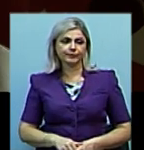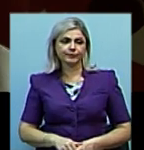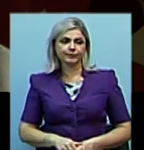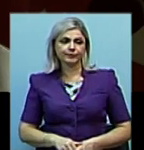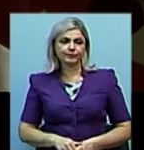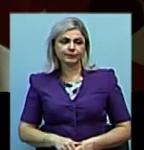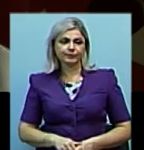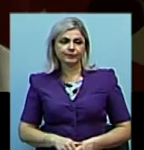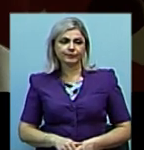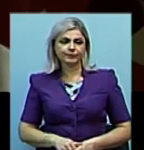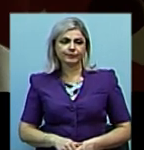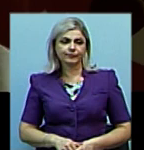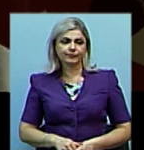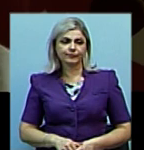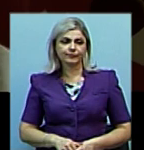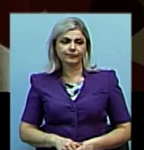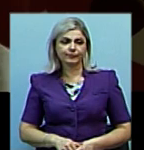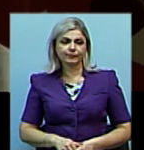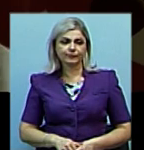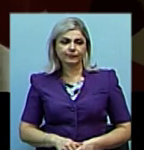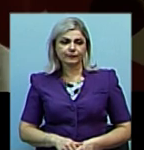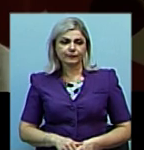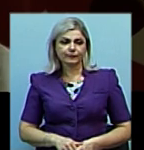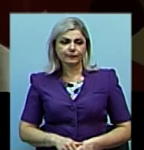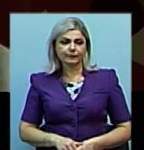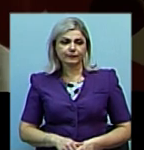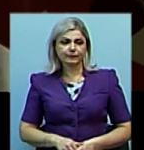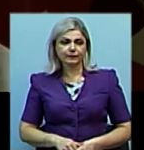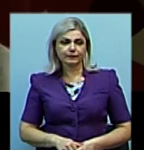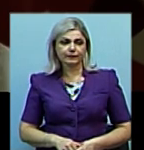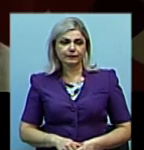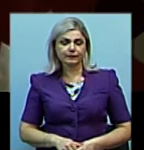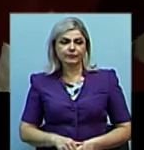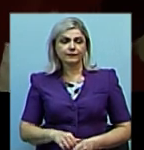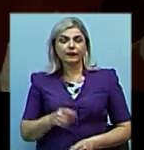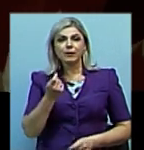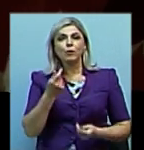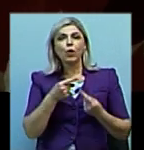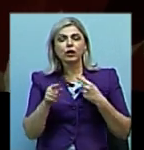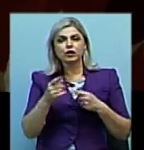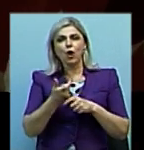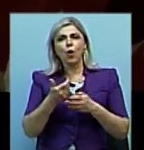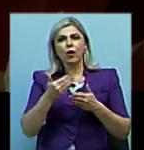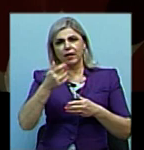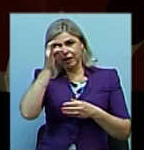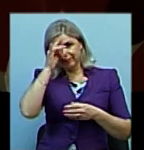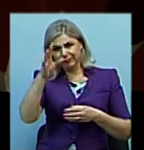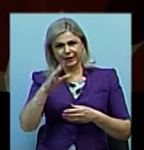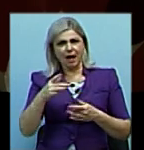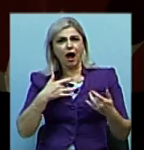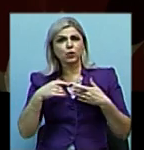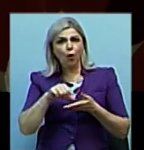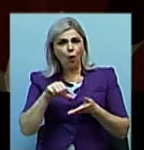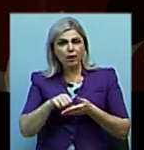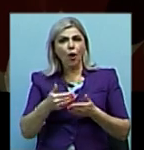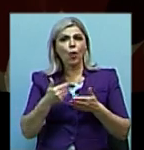про Менделя Кріка, про його дітей. Він трошки відрізняється від Мішки Япончика в тому плані, що ми знаємо про ту Одесу. Нам хочеться